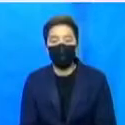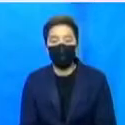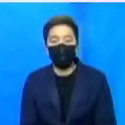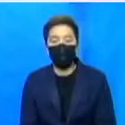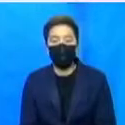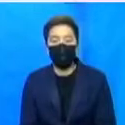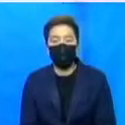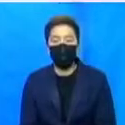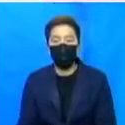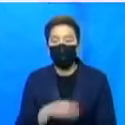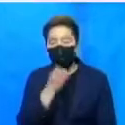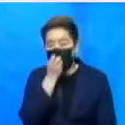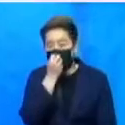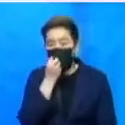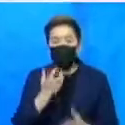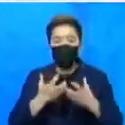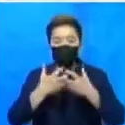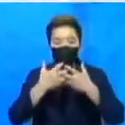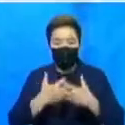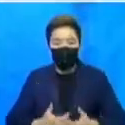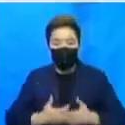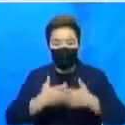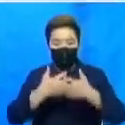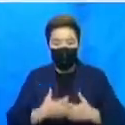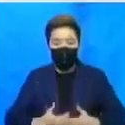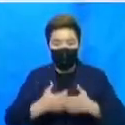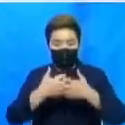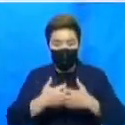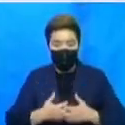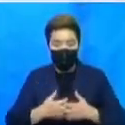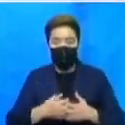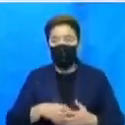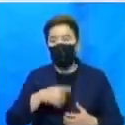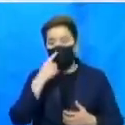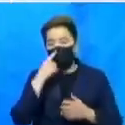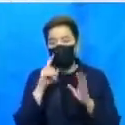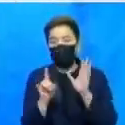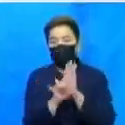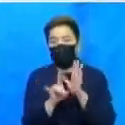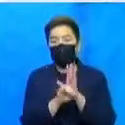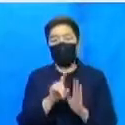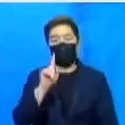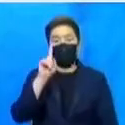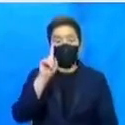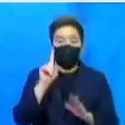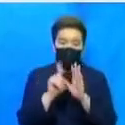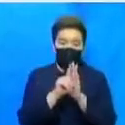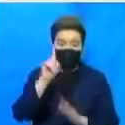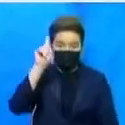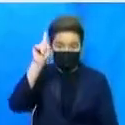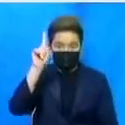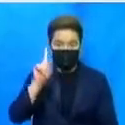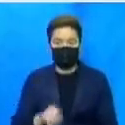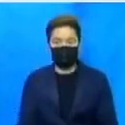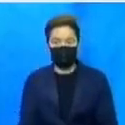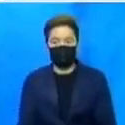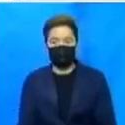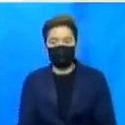โดยจะทำการทดลองเครื่องออกรางวัลไฟฟ้าอัตโนมัติเพื่อทดสอบประสิทธิภาพ1ครั้งค่ะ